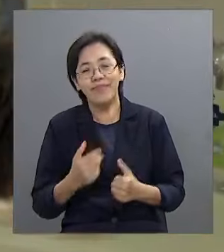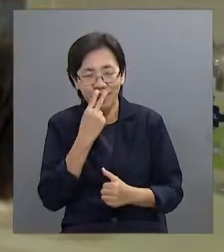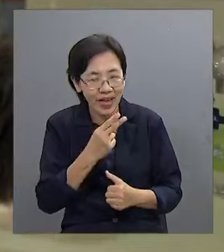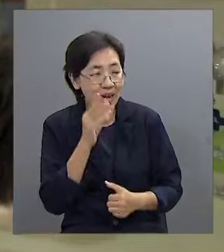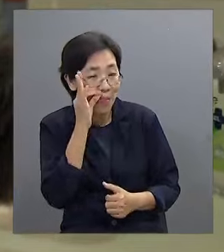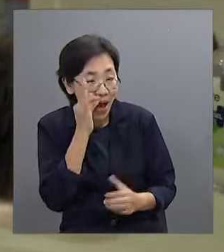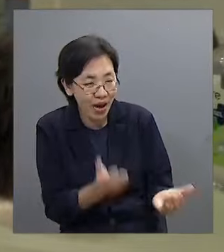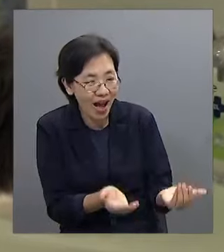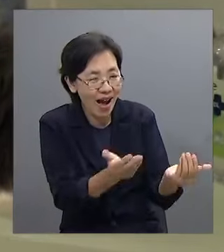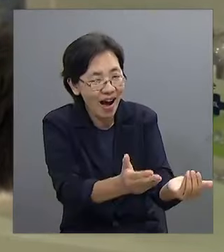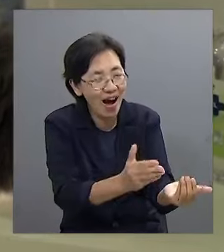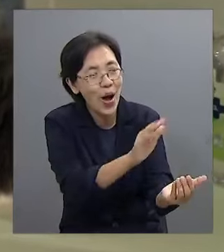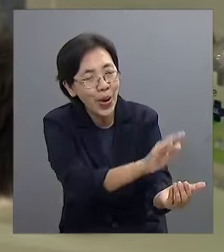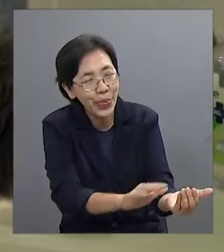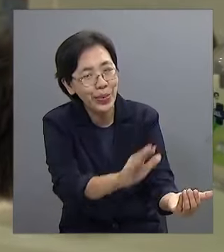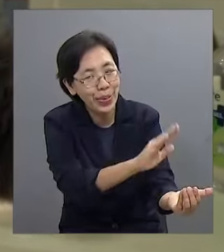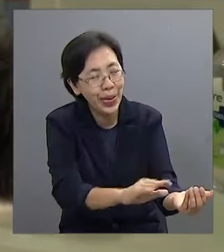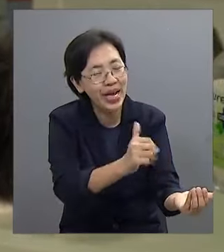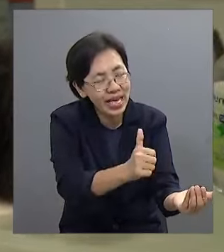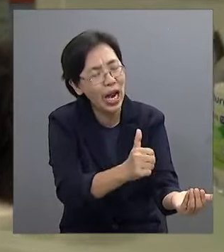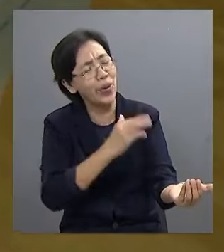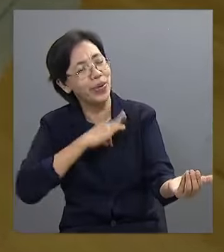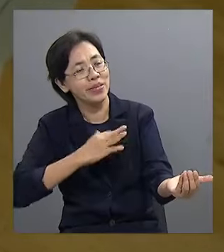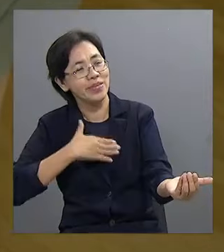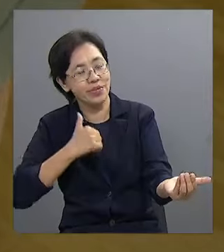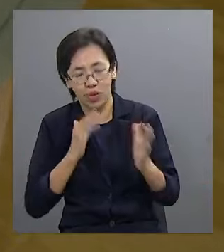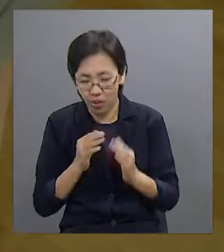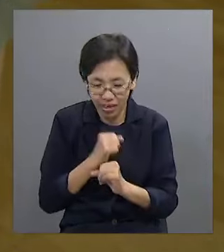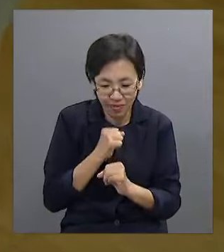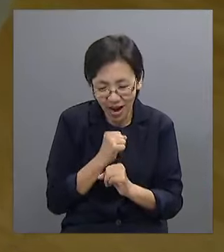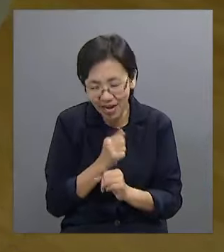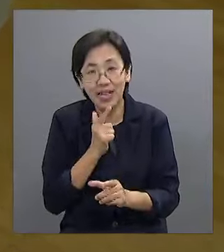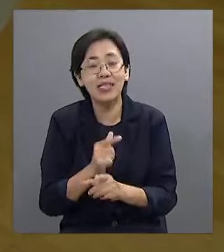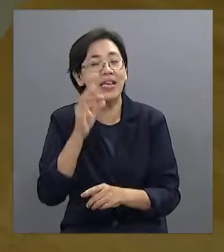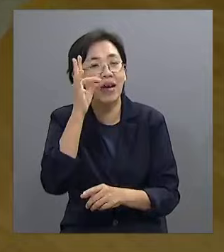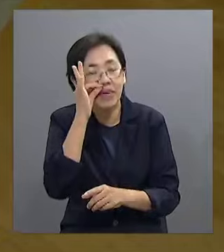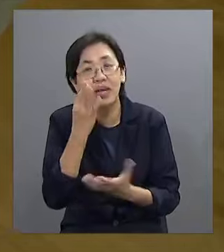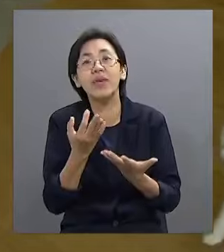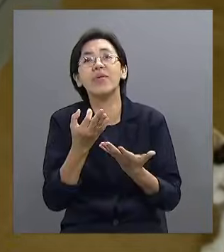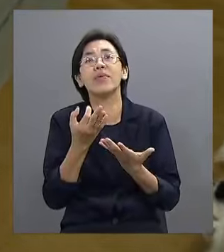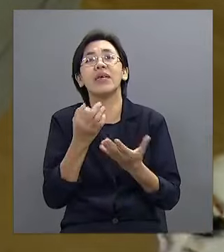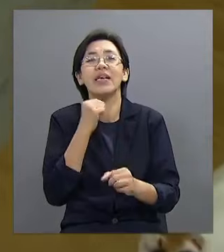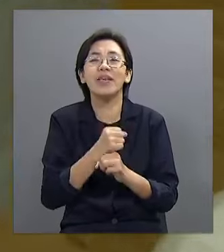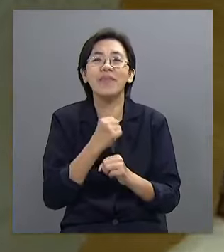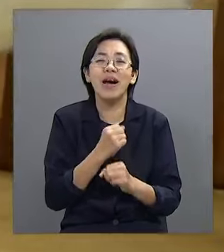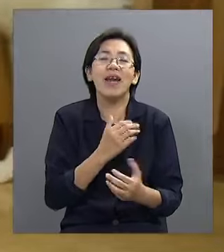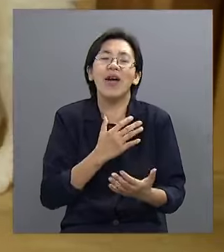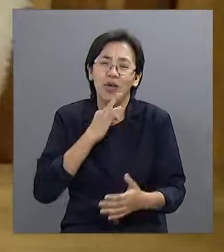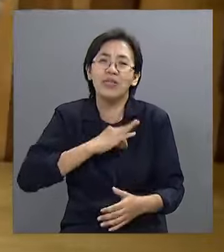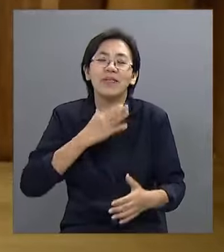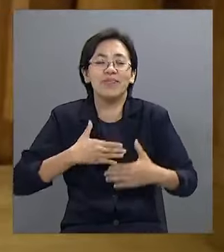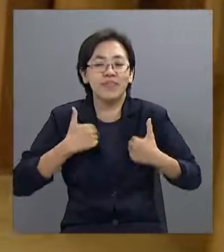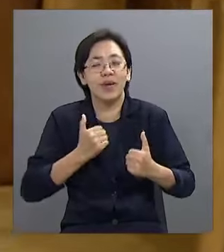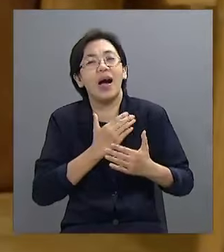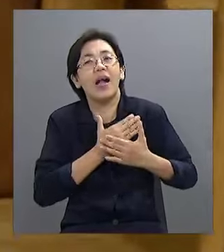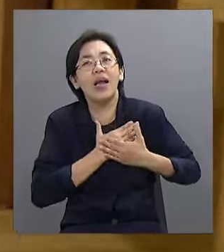รวมไปถึงแบบพนักงานทุกคนพี่เลี้ยงแมวทุกคนที่มีอาชีพเลยทำในสิ่งที่เขารักพี่เลี้ยงแมวแต่ละคนเนี่ยคือแบ